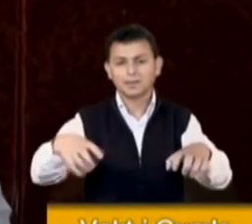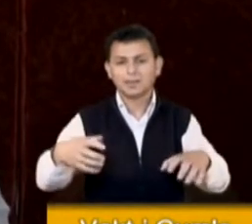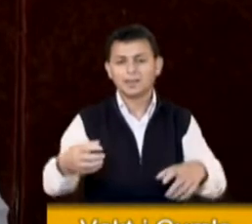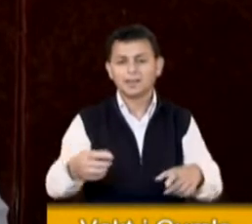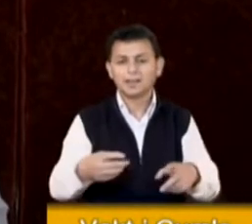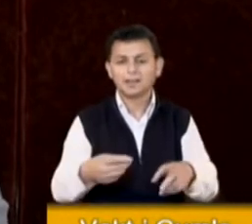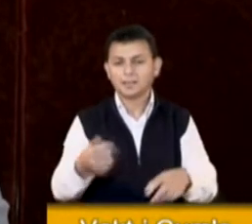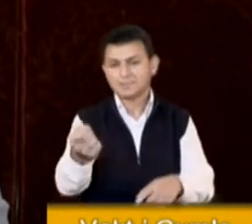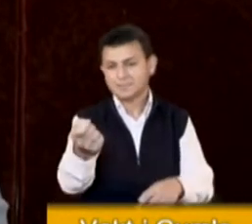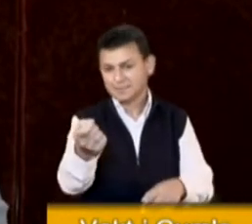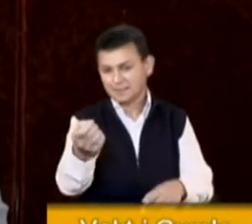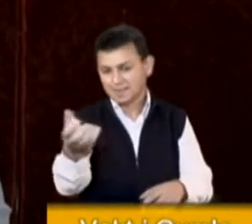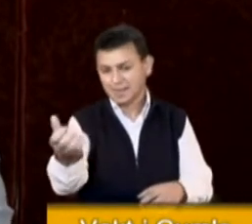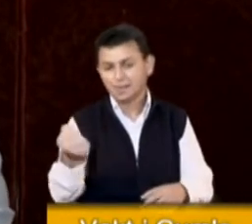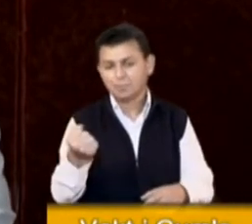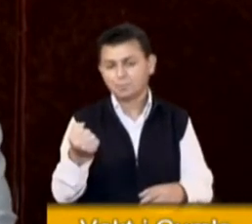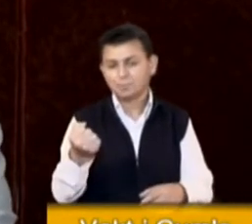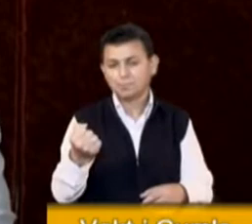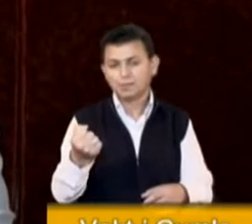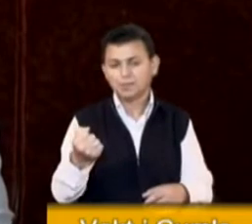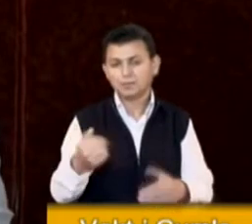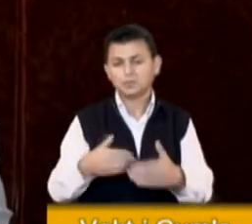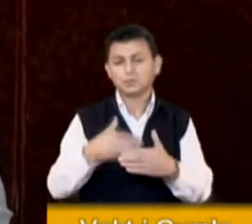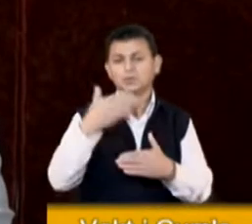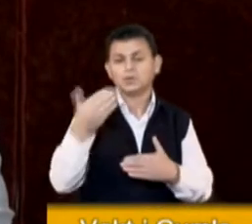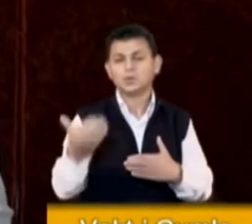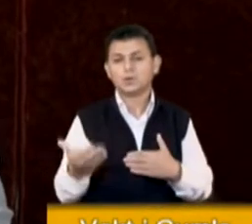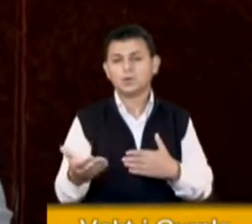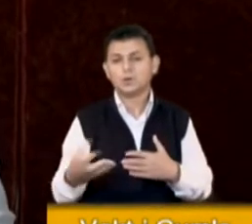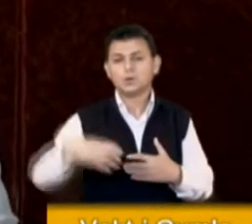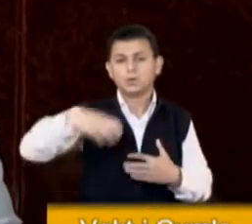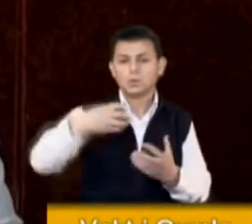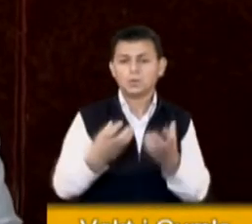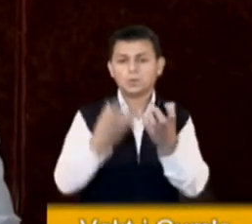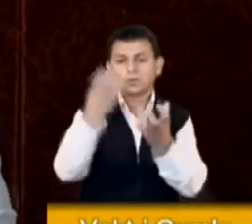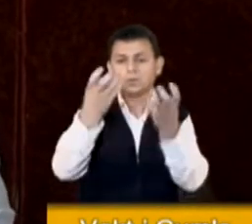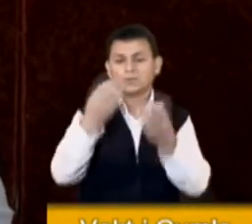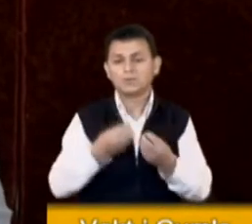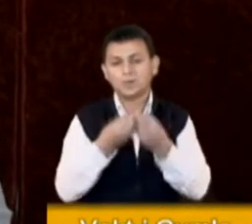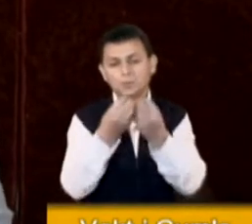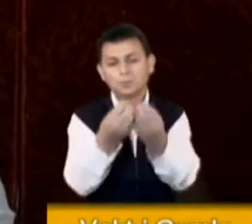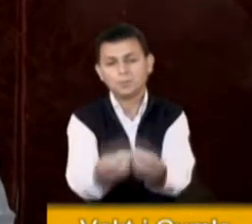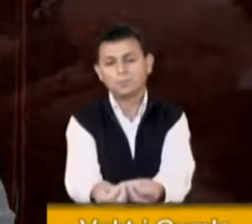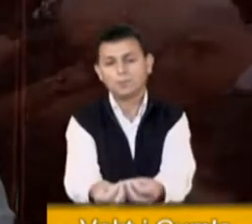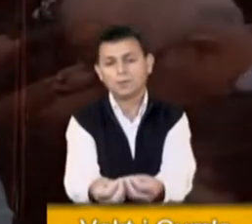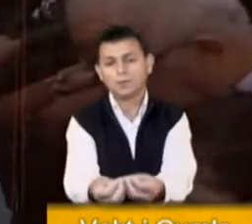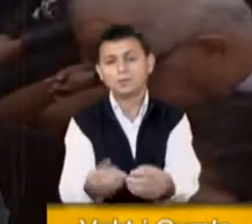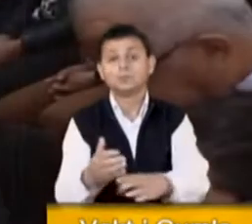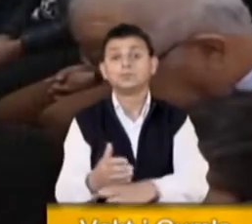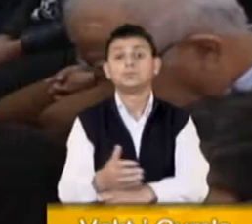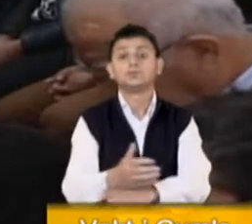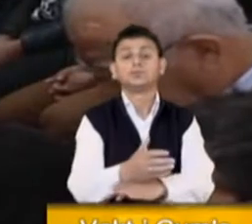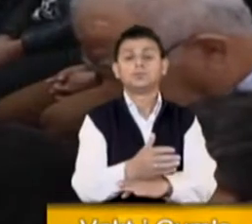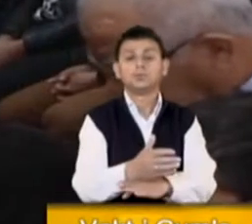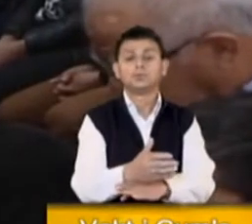tahtadan yapılmışsa, her gelen oradan bir yonga koparsa, halbuki camilerin kapıları nazarlığa tütsü